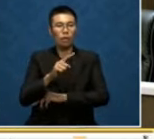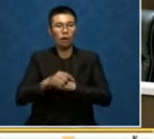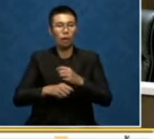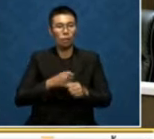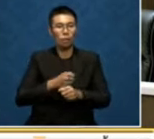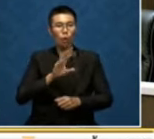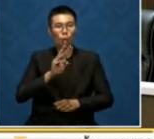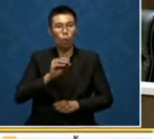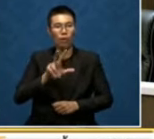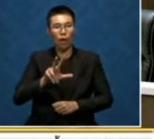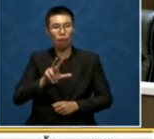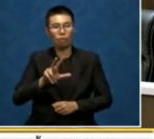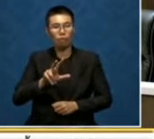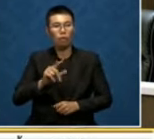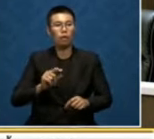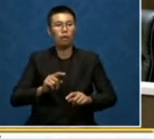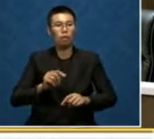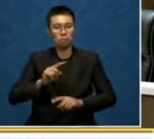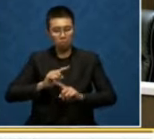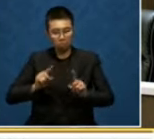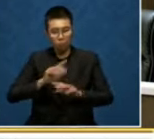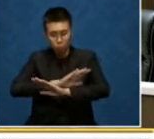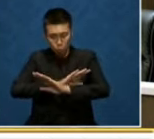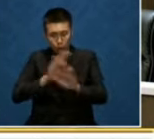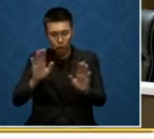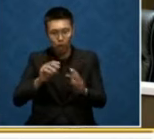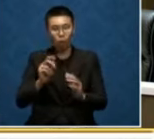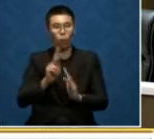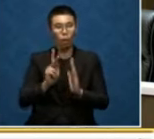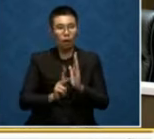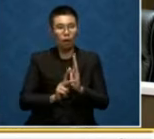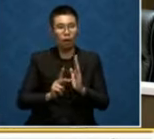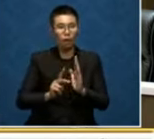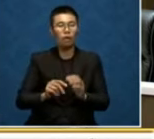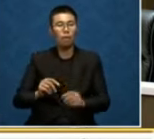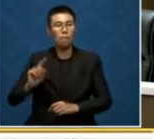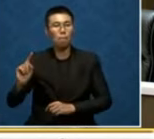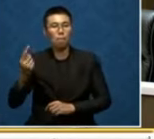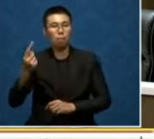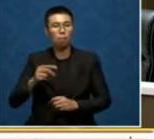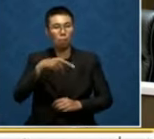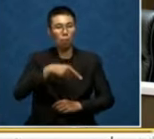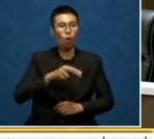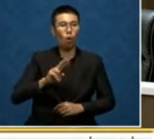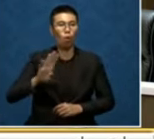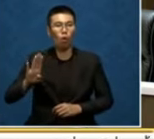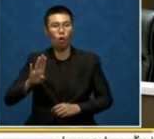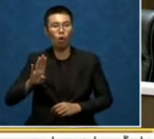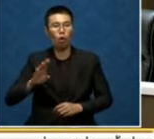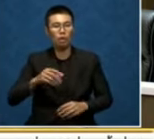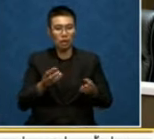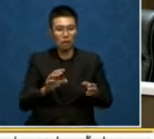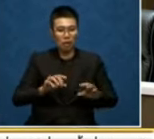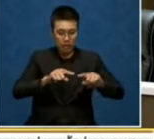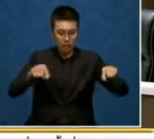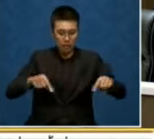โรงเรือนได้ถูกยกเลิกจากการประกาศใช้บังคับใช้กฎหมายฉบับใหม่ก็คือพระราชบัญญัติที่ดีและสิ่งปลูกสร้าง